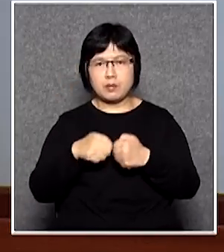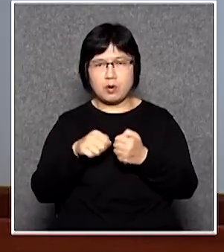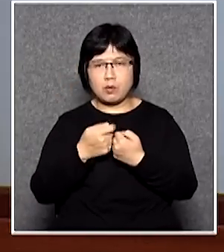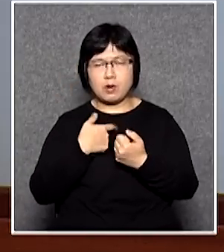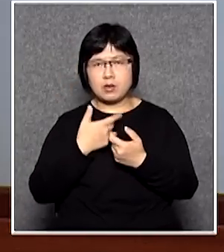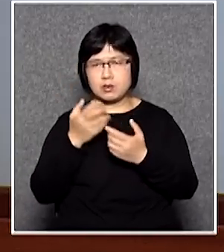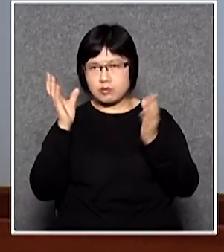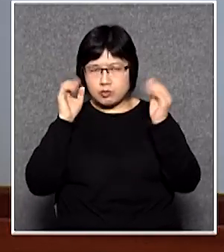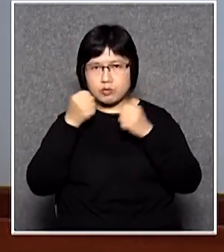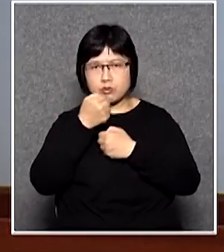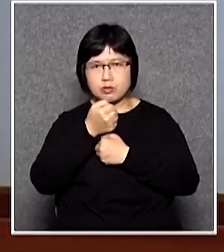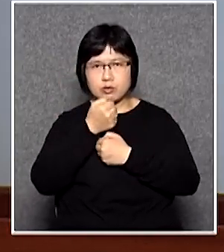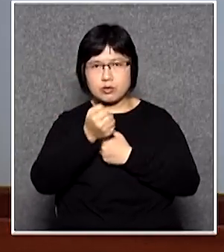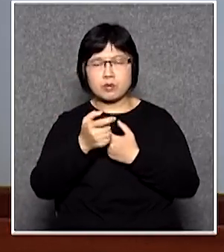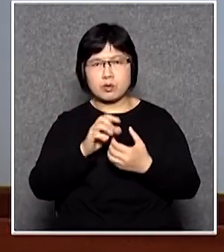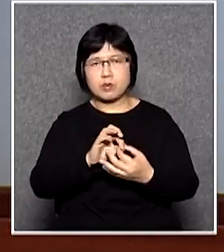的关系。